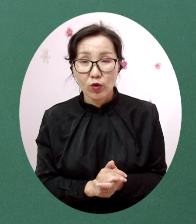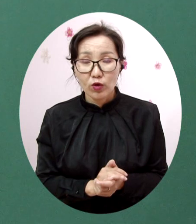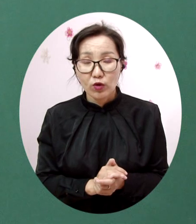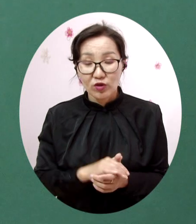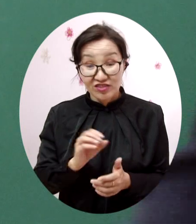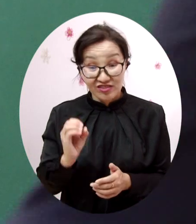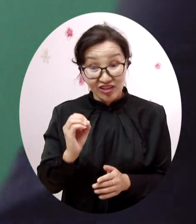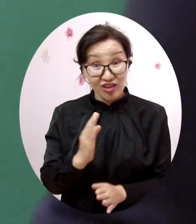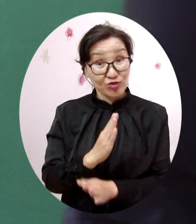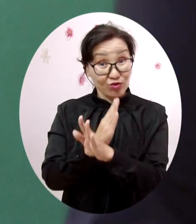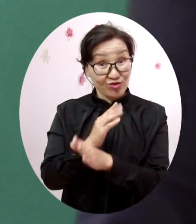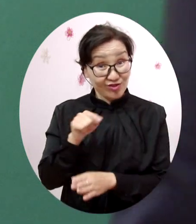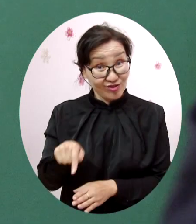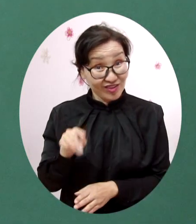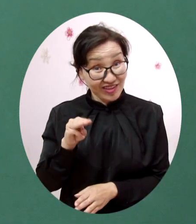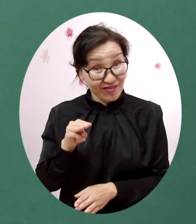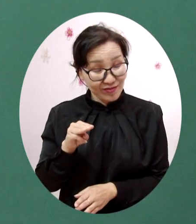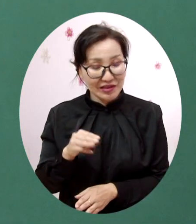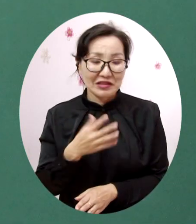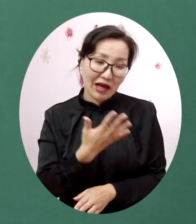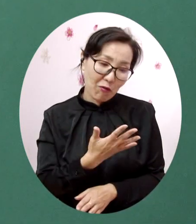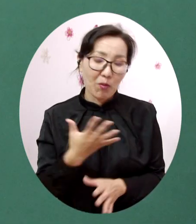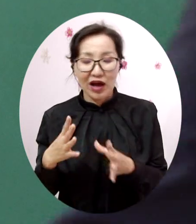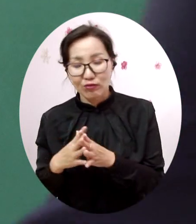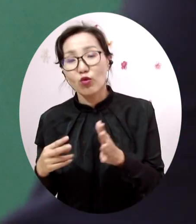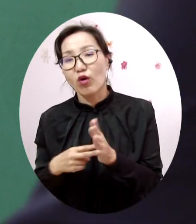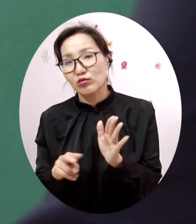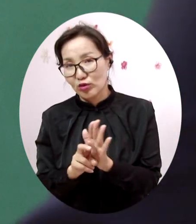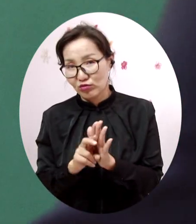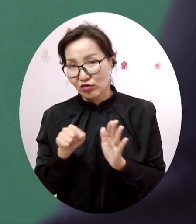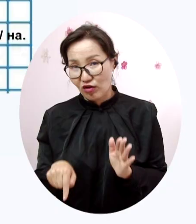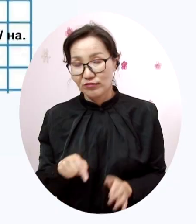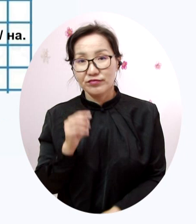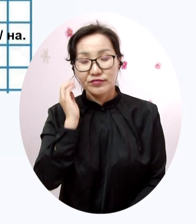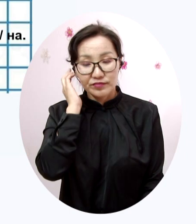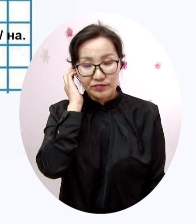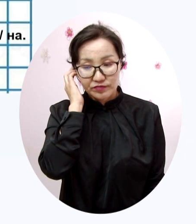За тэгээр төгсөн учраас яах вэ? 5 ба 10 хуваагдах нэ.